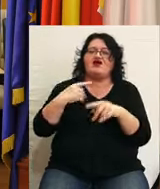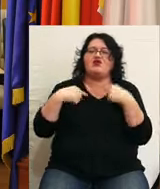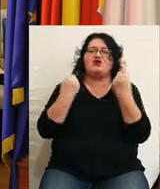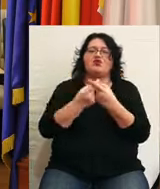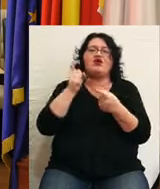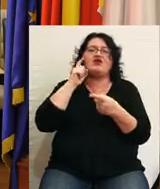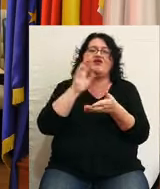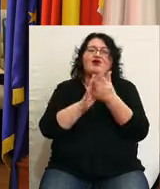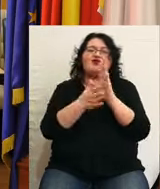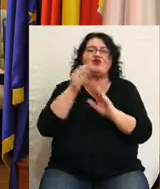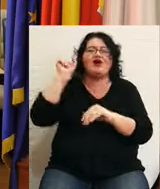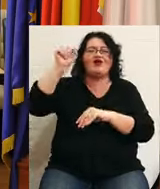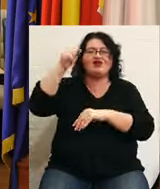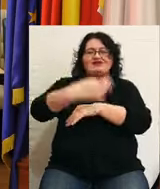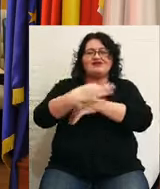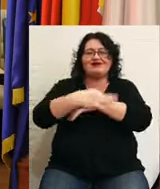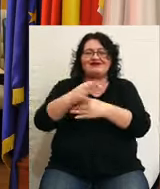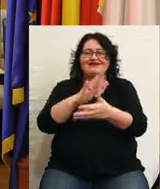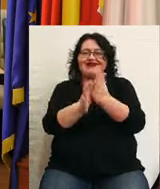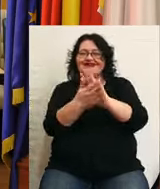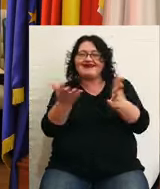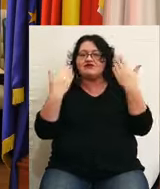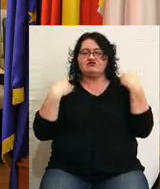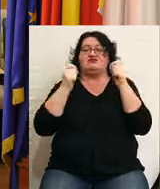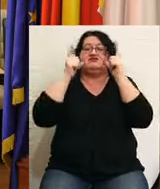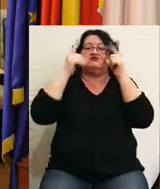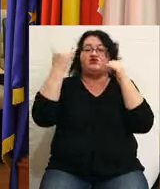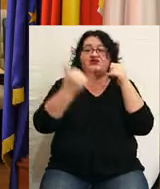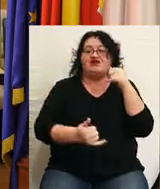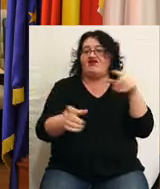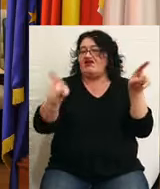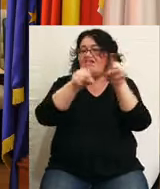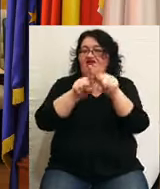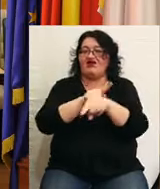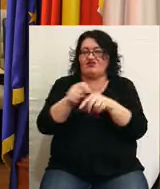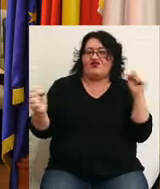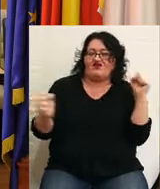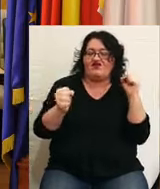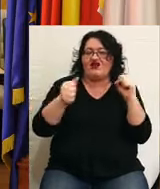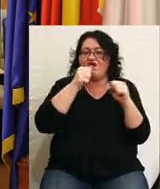credeam că i-am trecut.